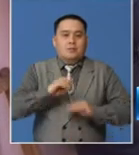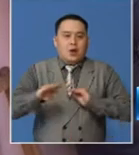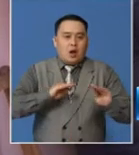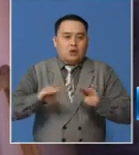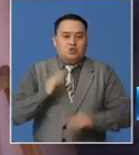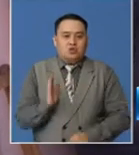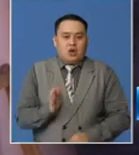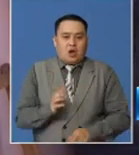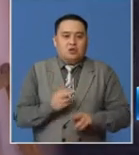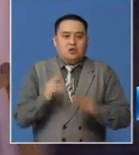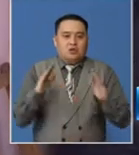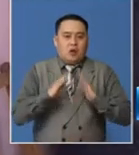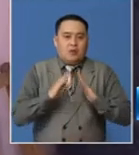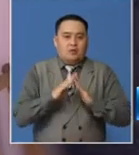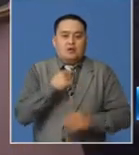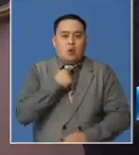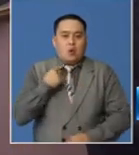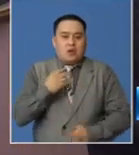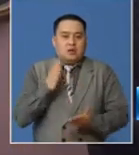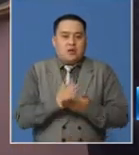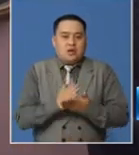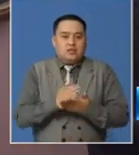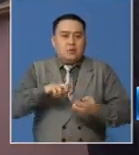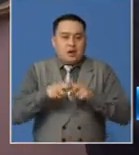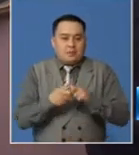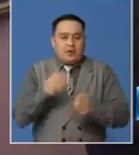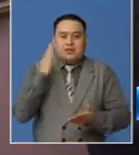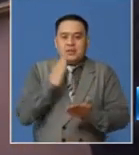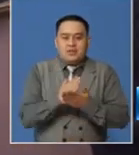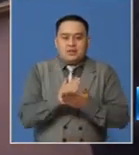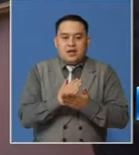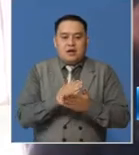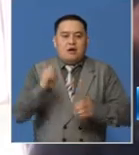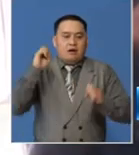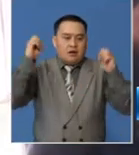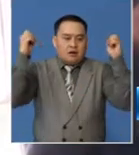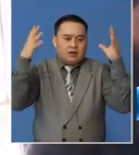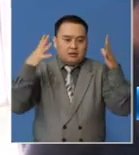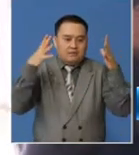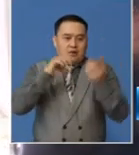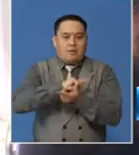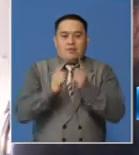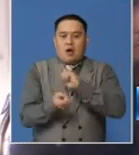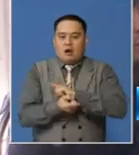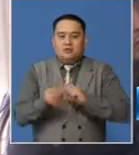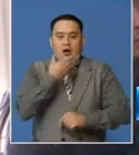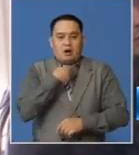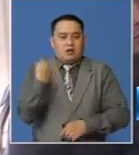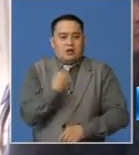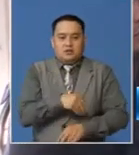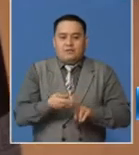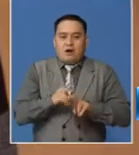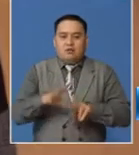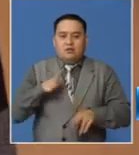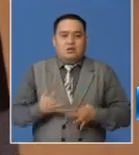благоустройству частных жилых массивов Талдыкургана. Действительно, проблем здесь немало. Осветительные опоры превратились в не самые красочные